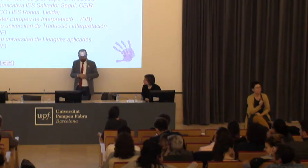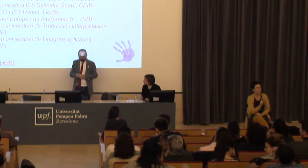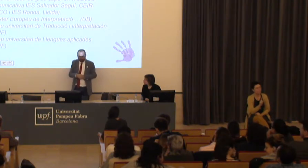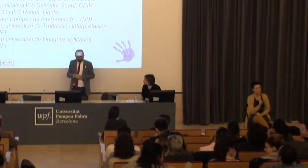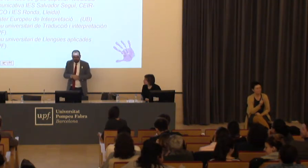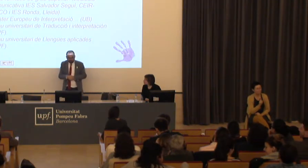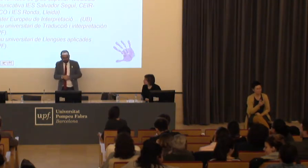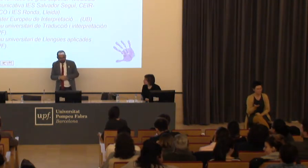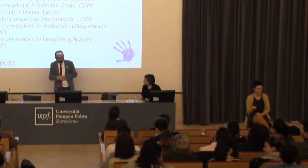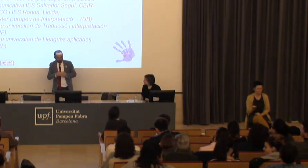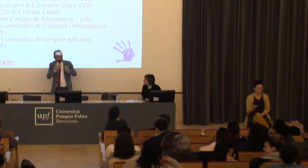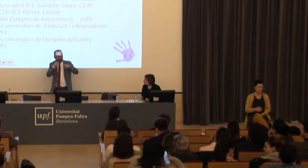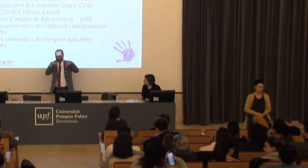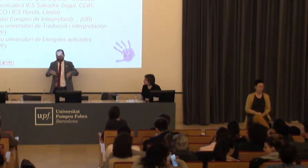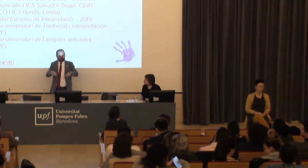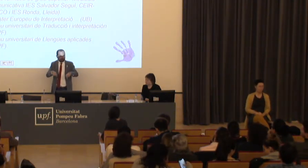aquest màster.